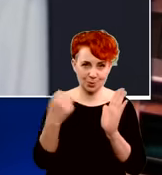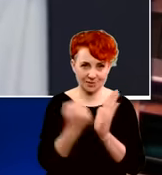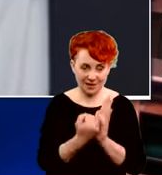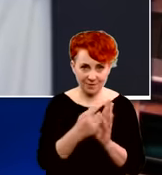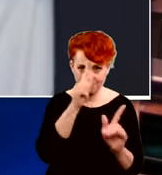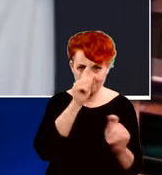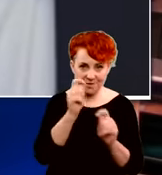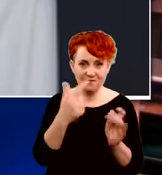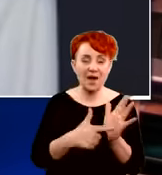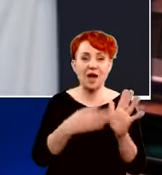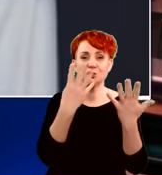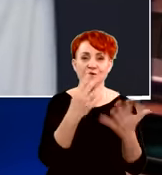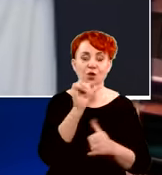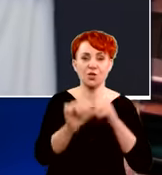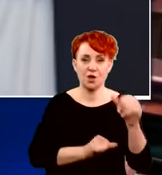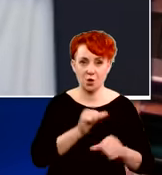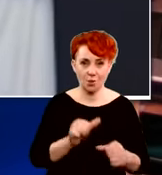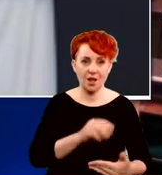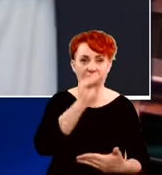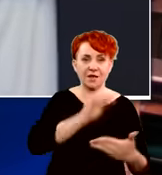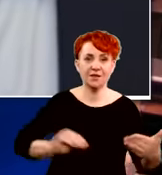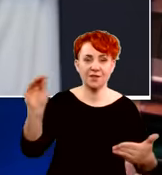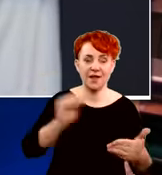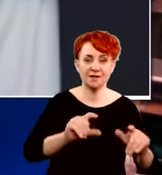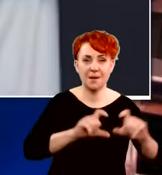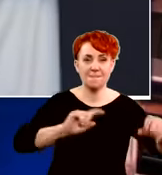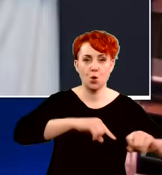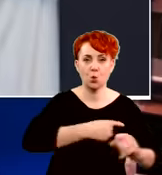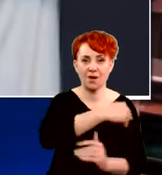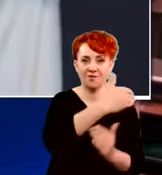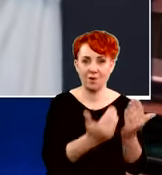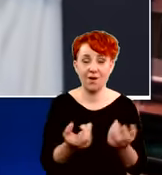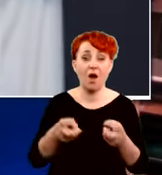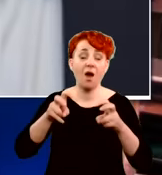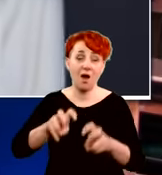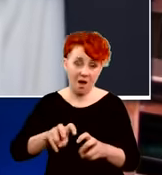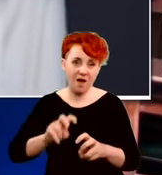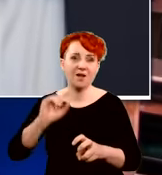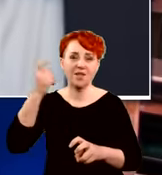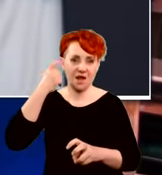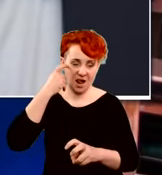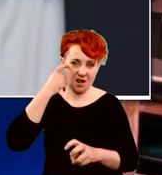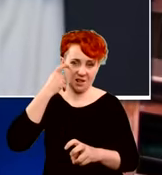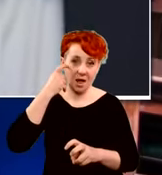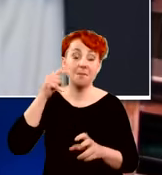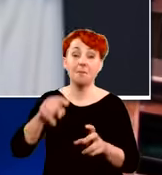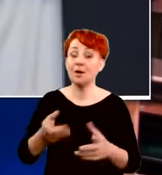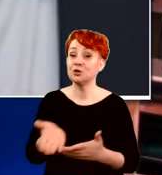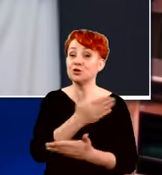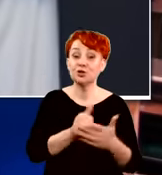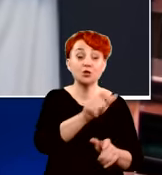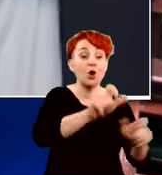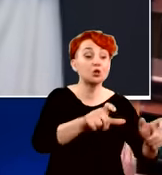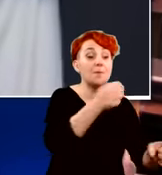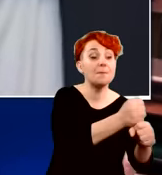Przypomnijmy, 2009 rok, likwidacja prokuratury krajowej, utworzenie prokuratury generalnej. Wówczas ci